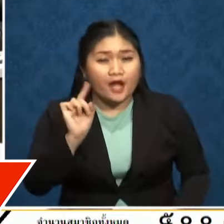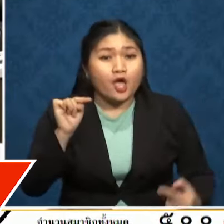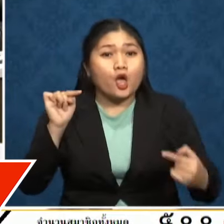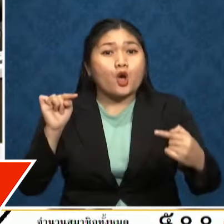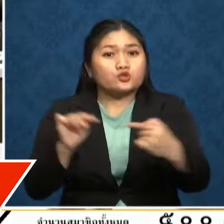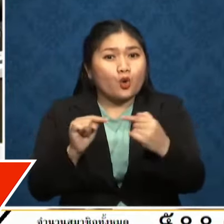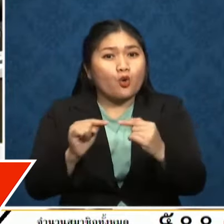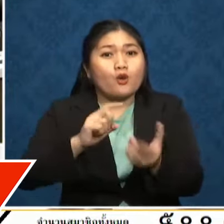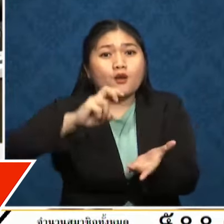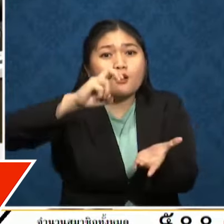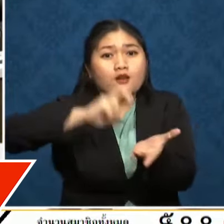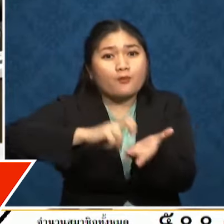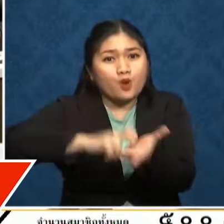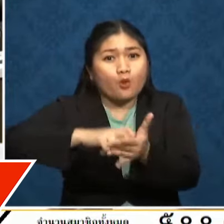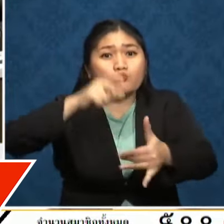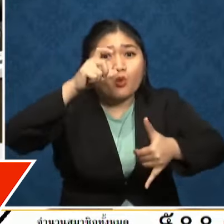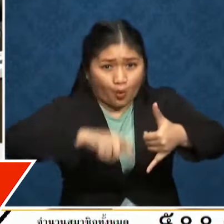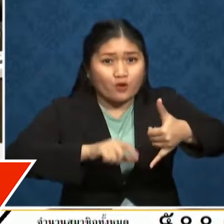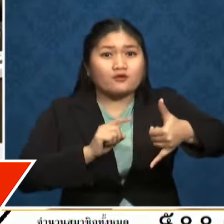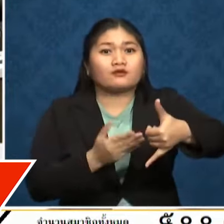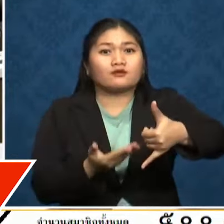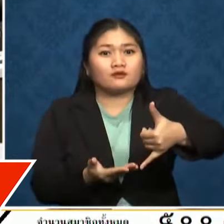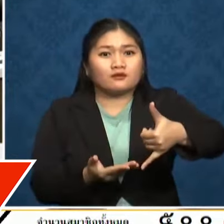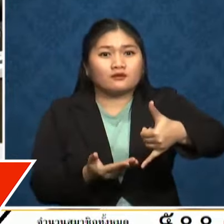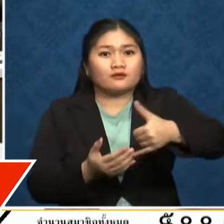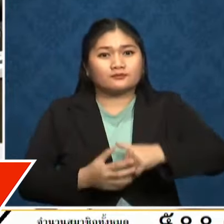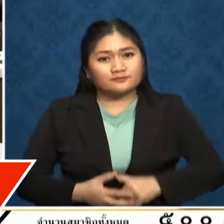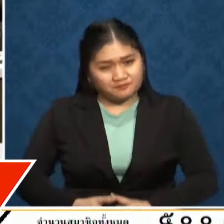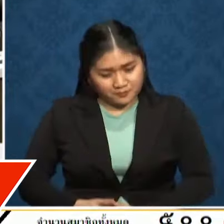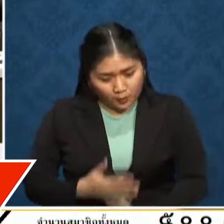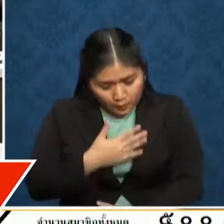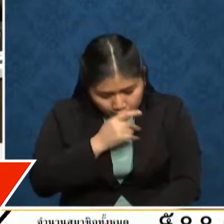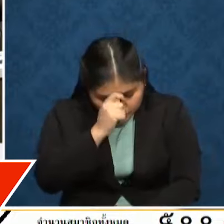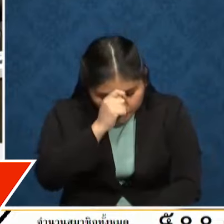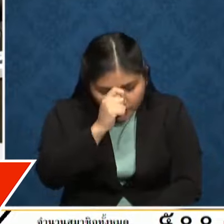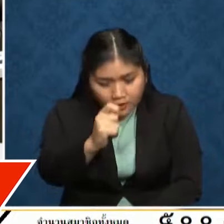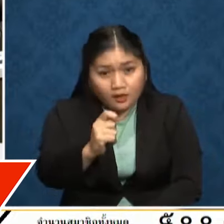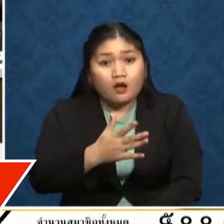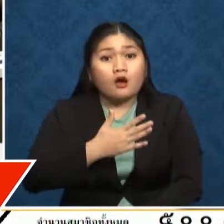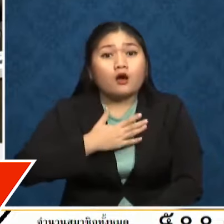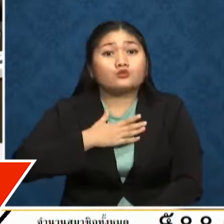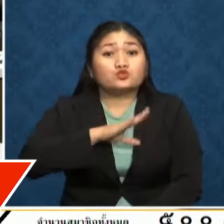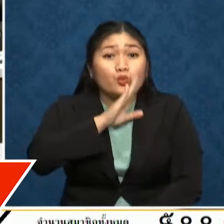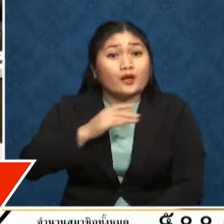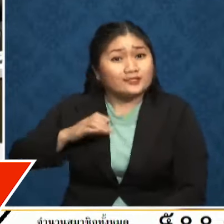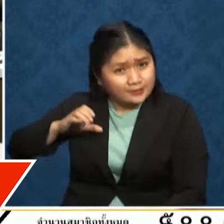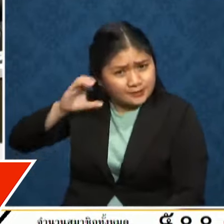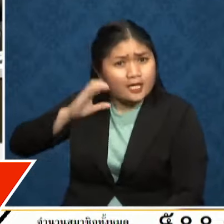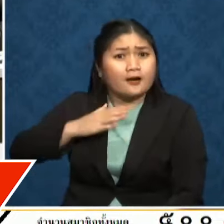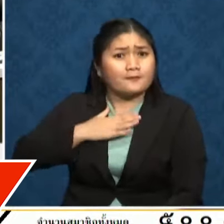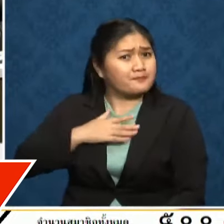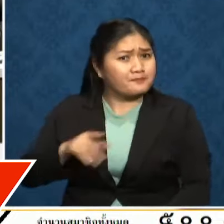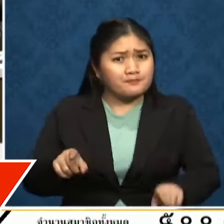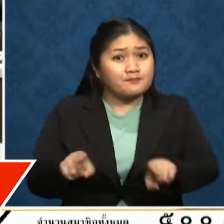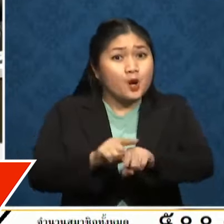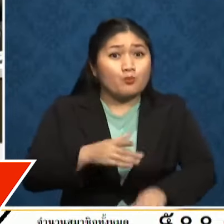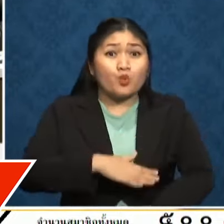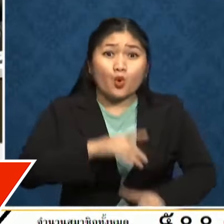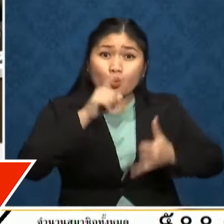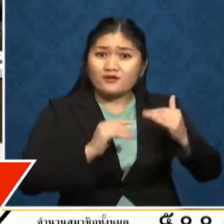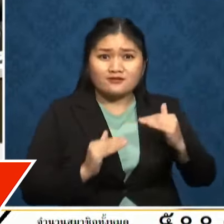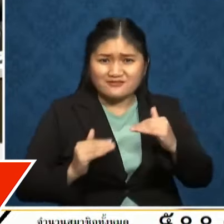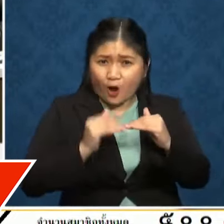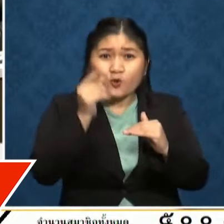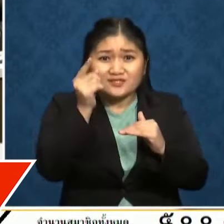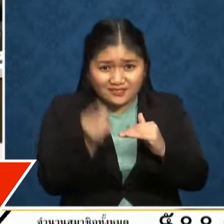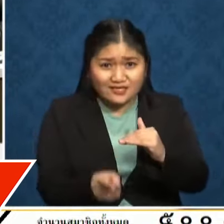องการรับรองบุคคลเห่านั้นครับด้วยความครบครับถ้าท่านเชื่อแบบเราว่าคนเราเท่ากั